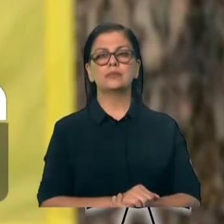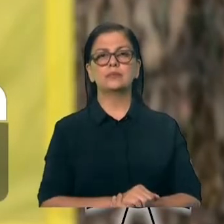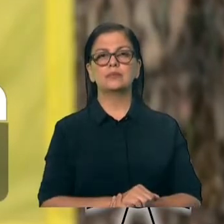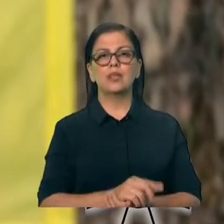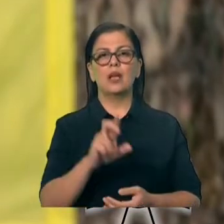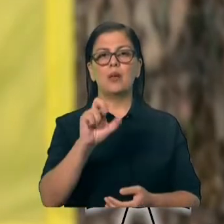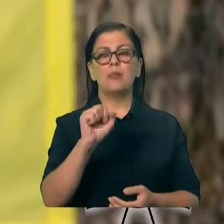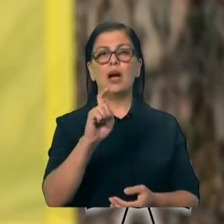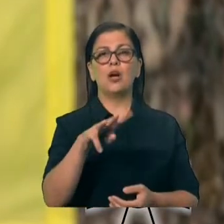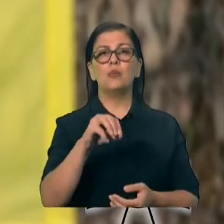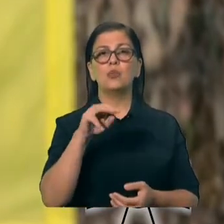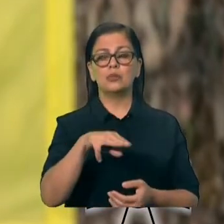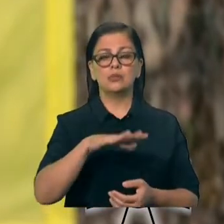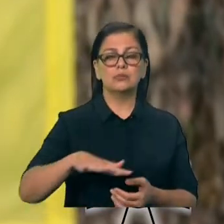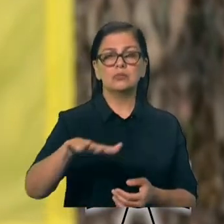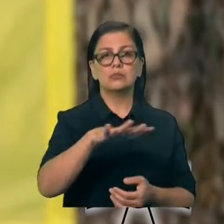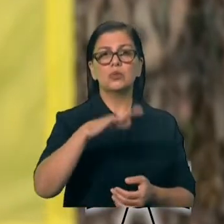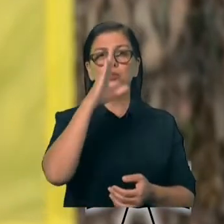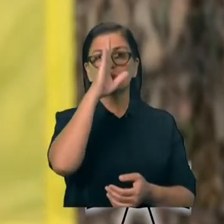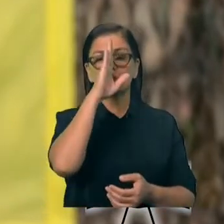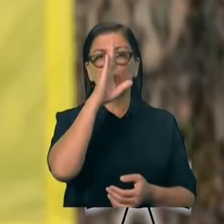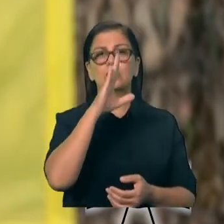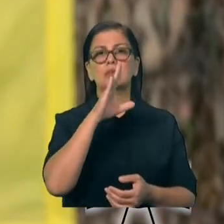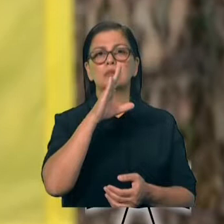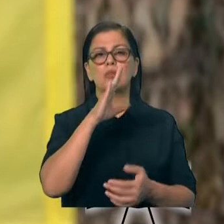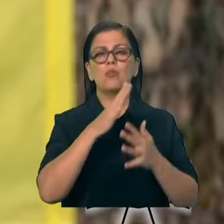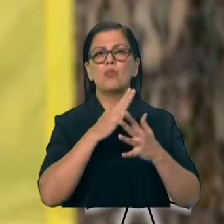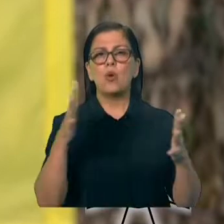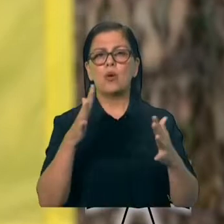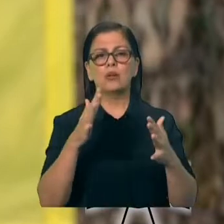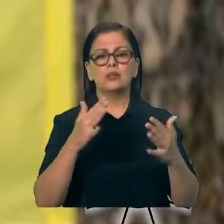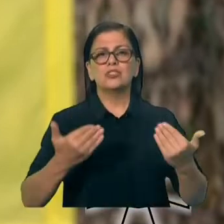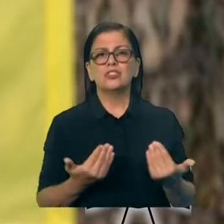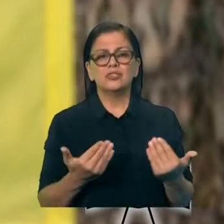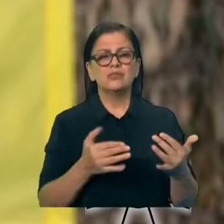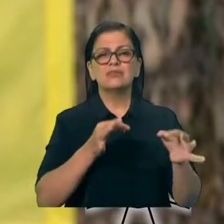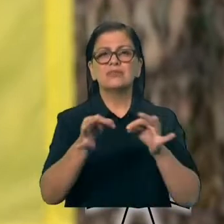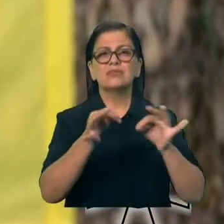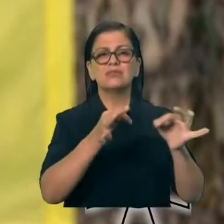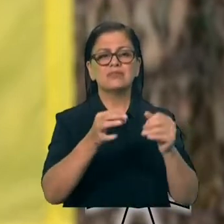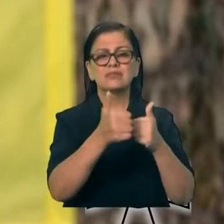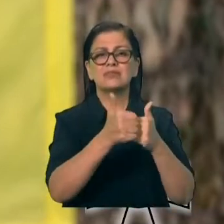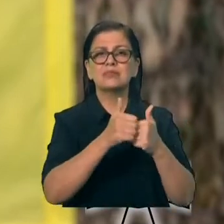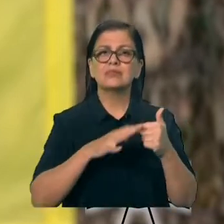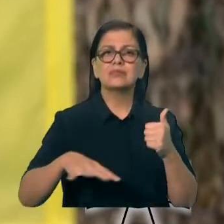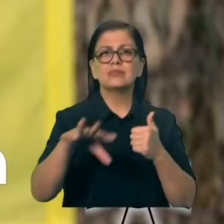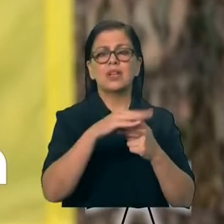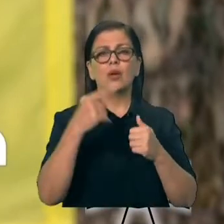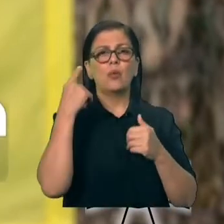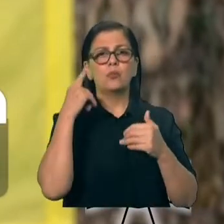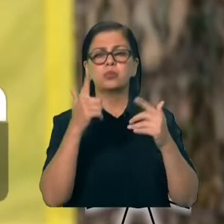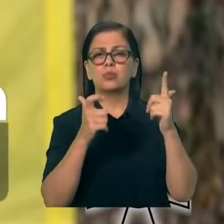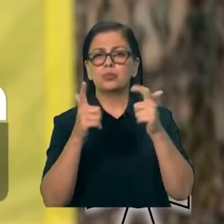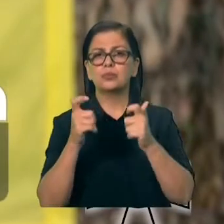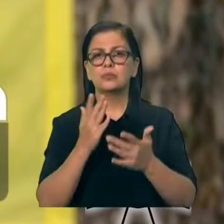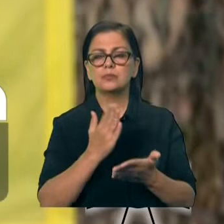Baxmut istiqamətində düşmən mülki infrastrukturu, xüsusən Baxmut, Belgorovka, Yakovlevka, Solidar, Pokrovsk rayonlarını atəşə tutub.